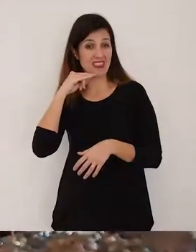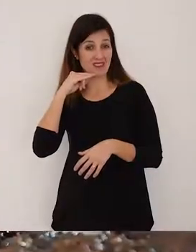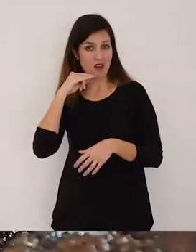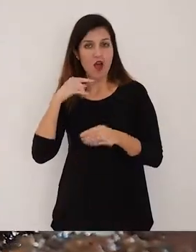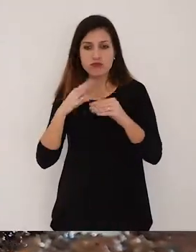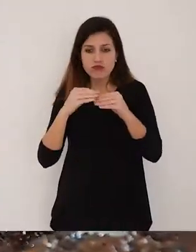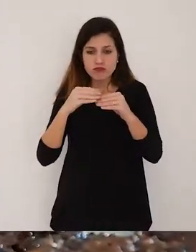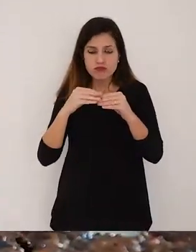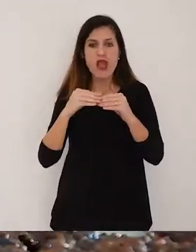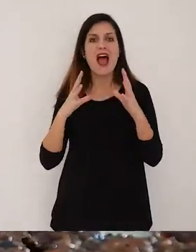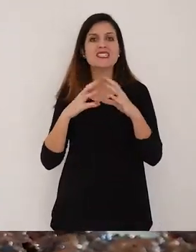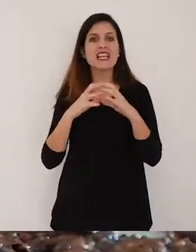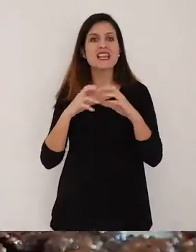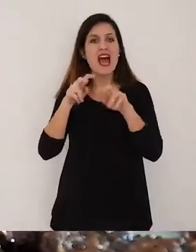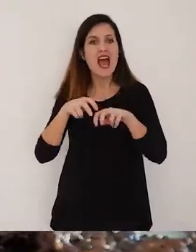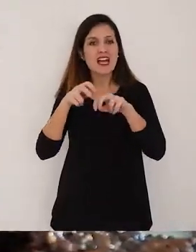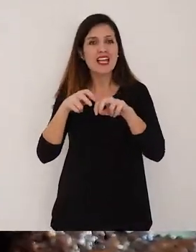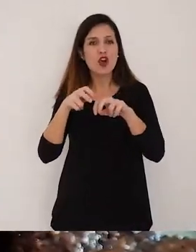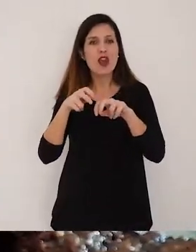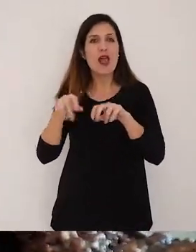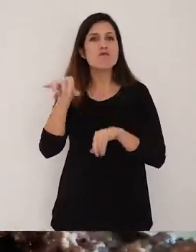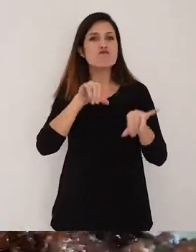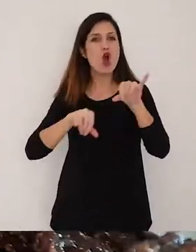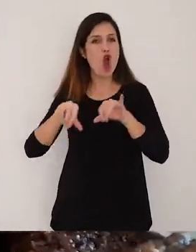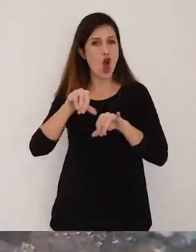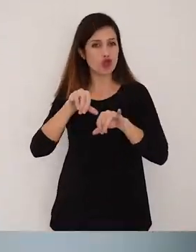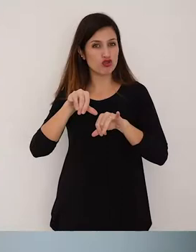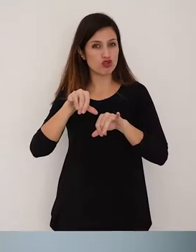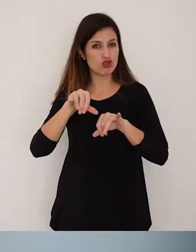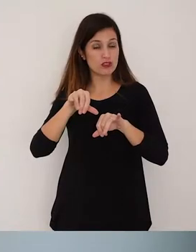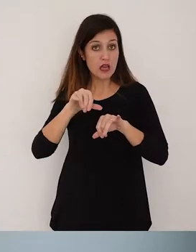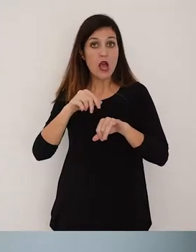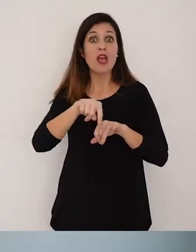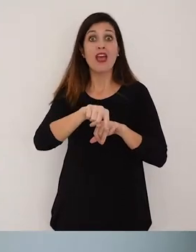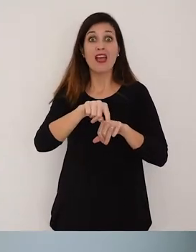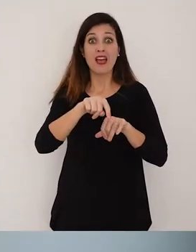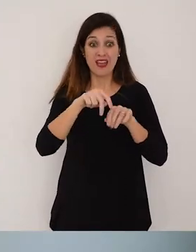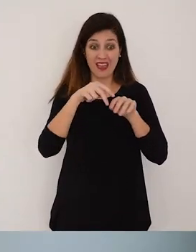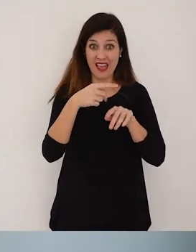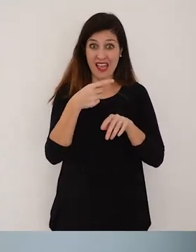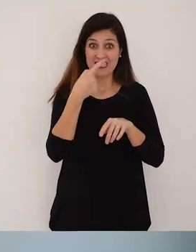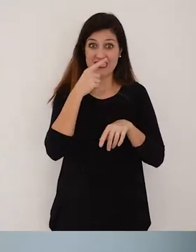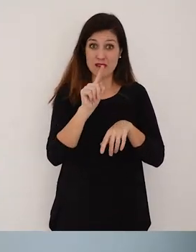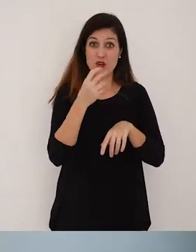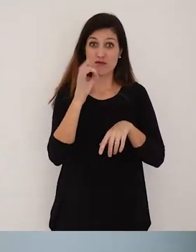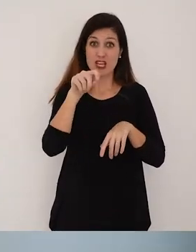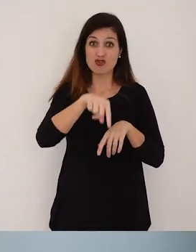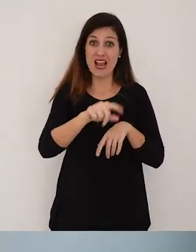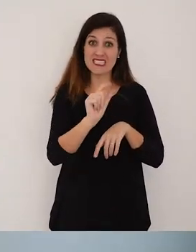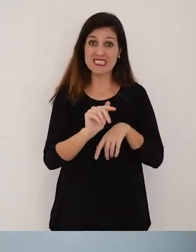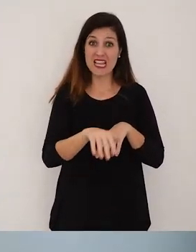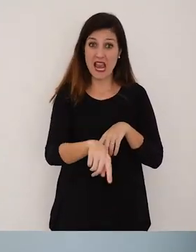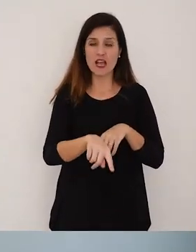da rinomate aziende agricole e biologiche che hanno fatto della qualità e della biodiversità un marchio di garanzia.